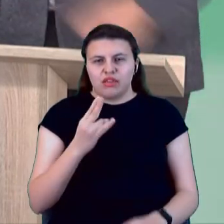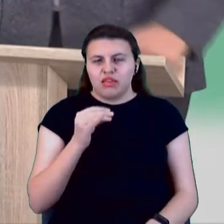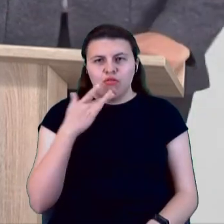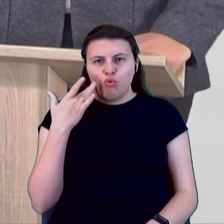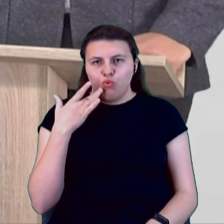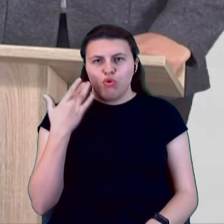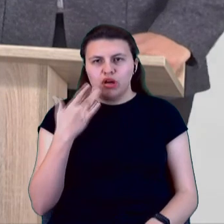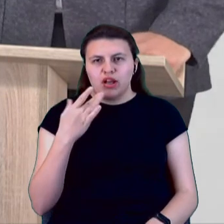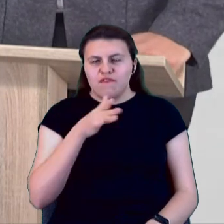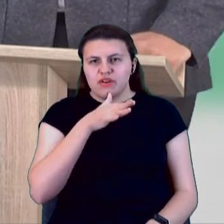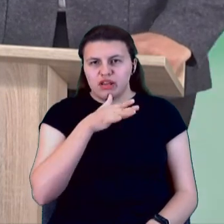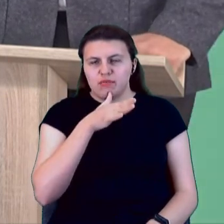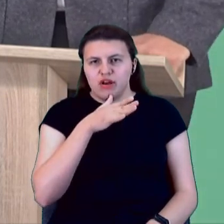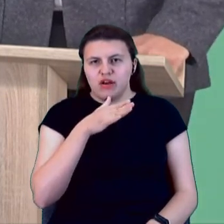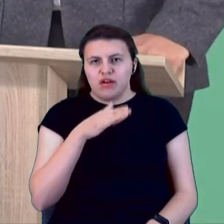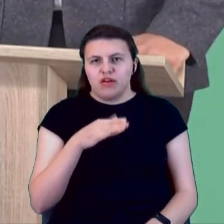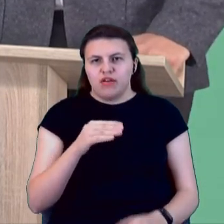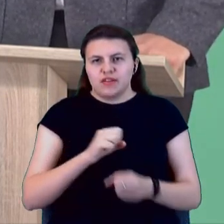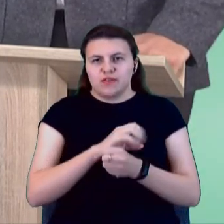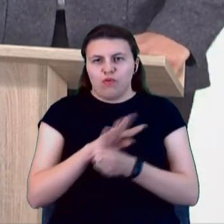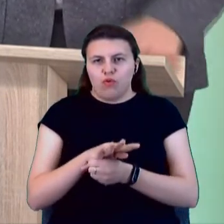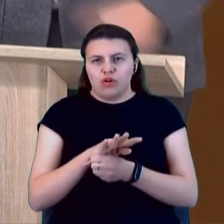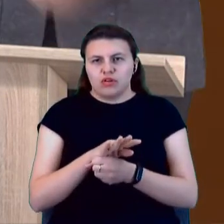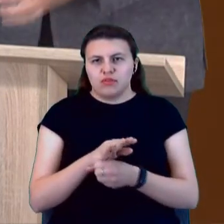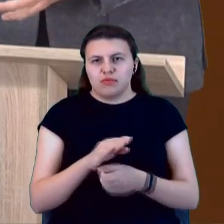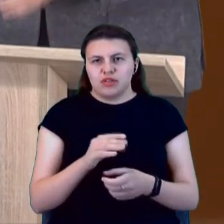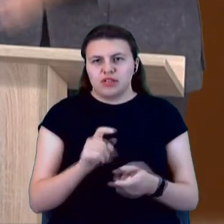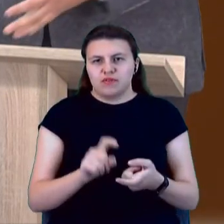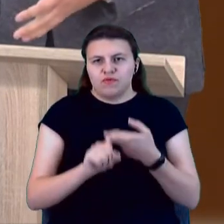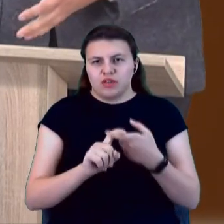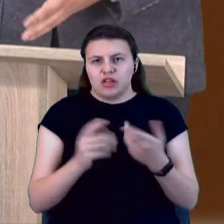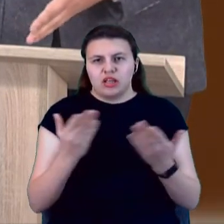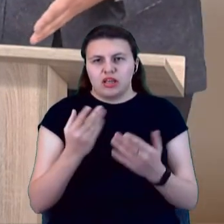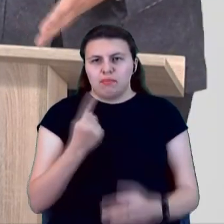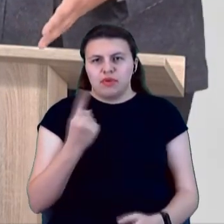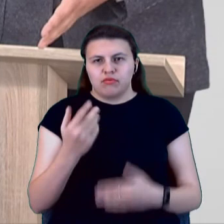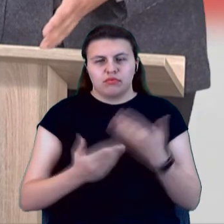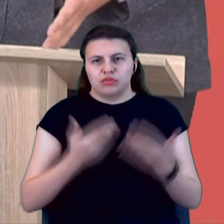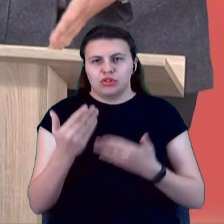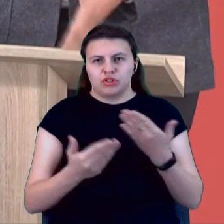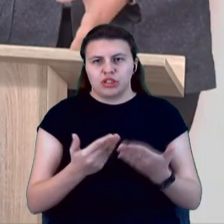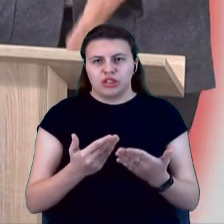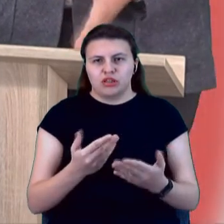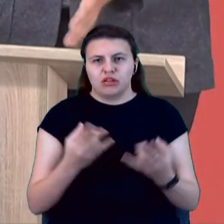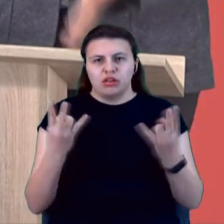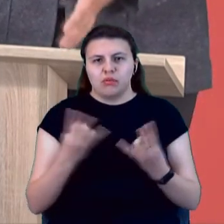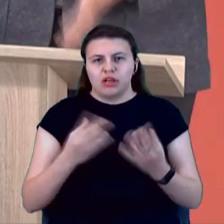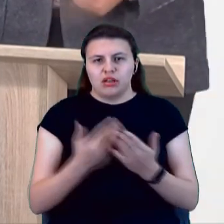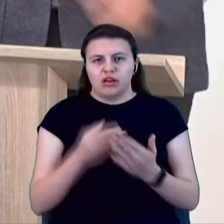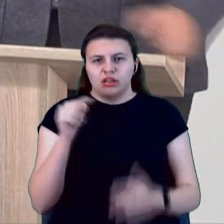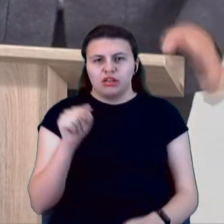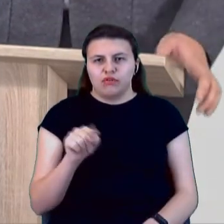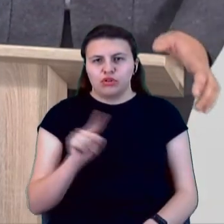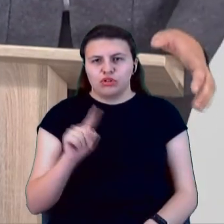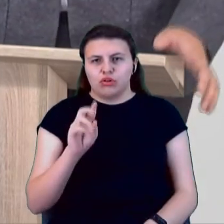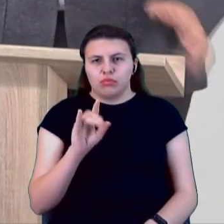формате борьбы с ковидом, с коронавирусом, какие первоочередные шаги необходимы для того, чтобы как можно